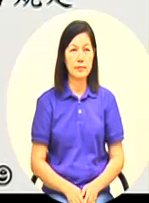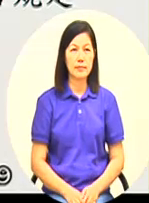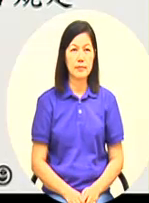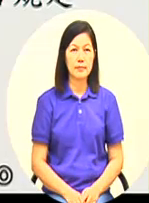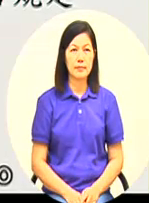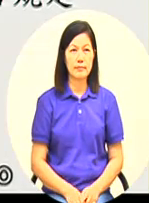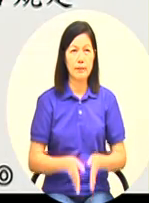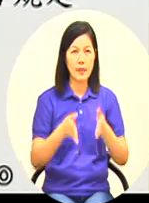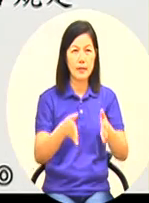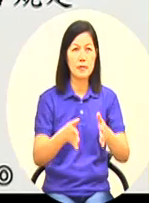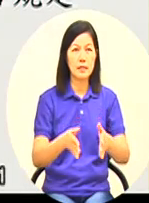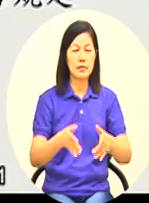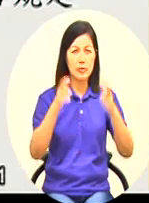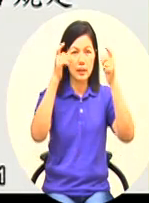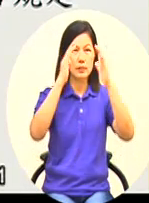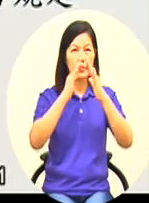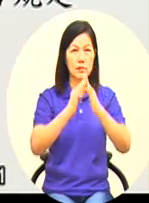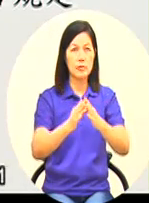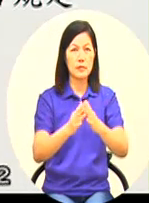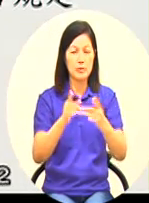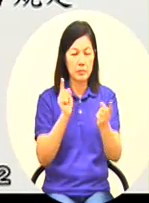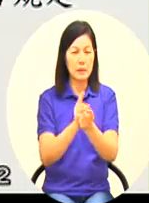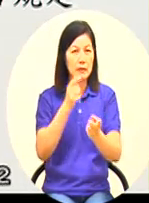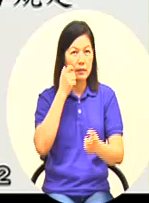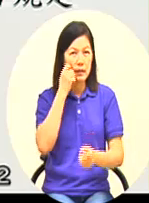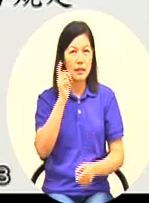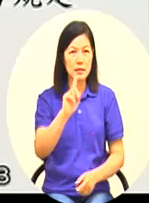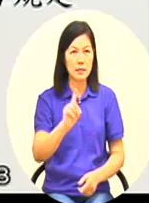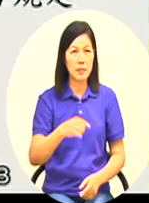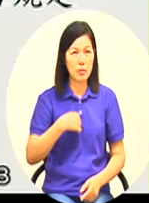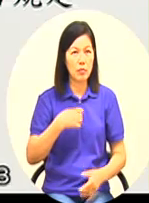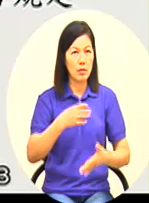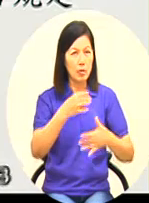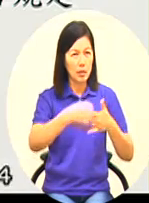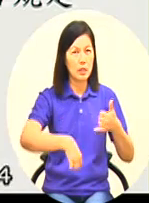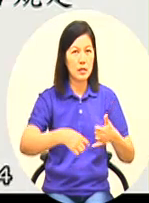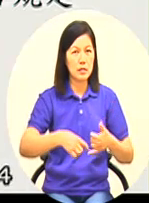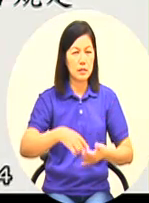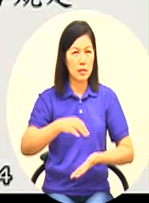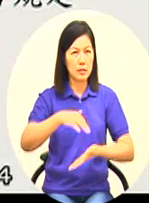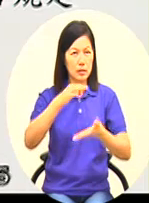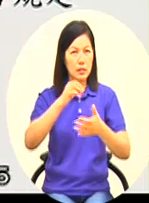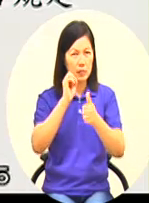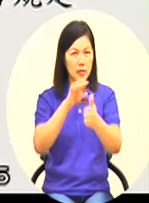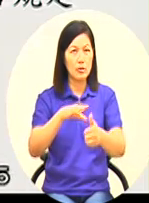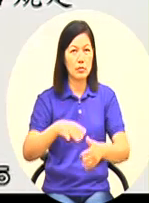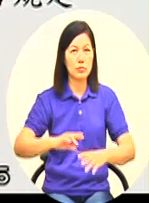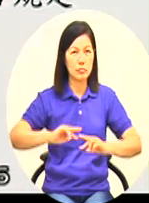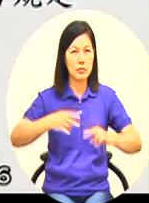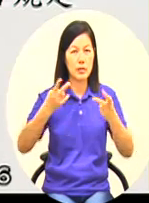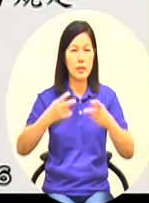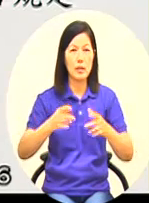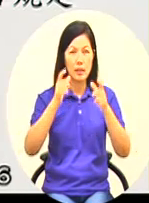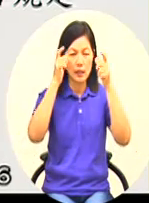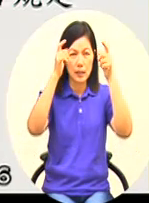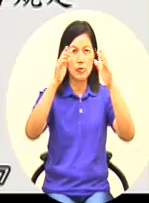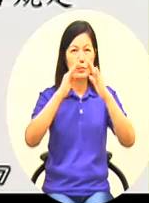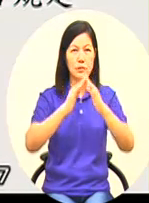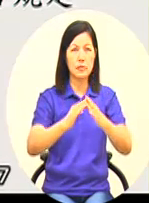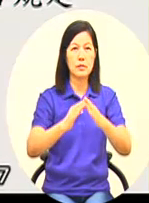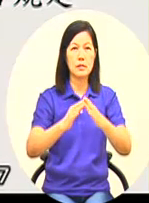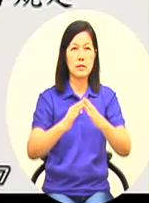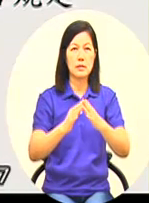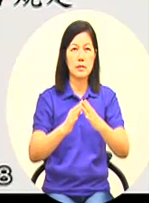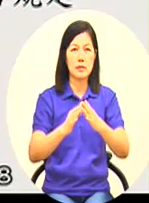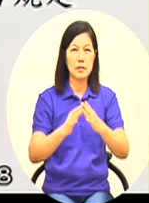针对本市会所业者面临的困境呢，哈，本市建议应该修正高雄市未来一定标准之规模，这个因为说